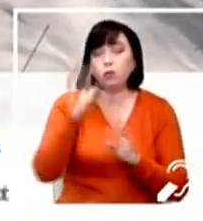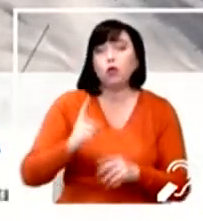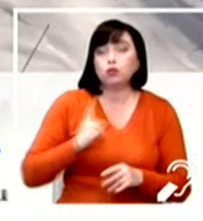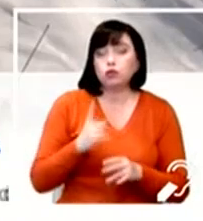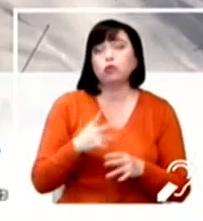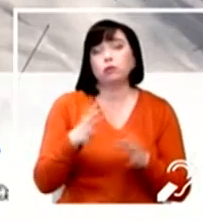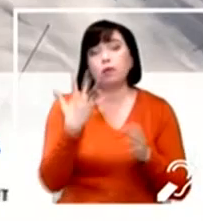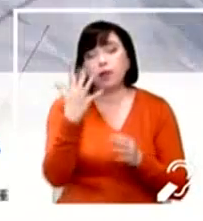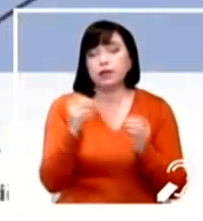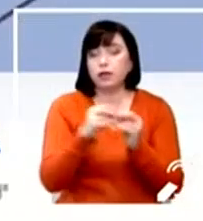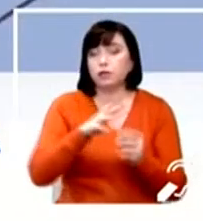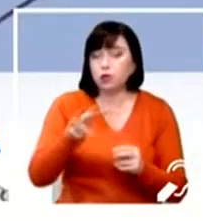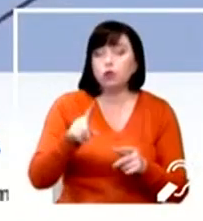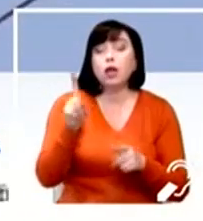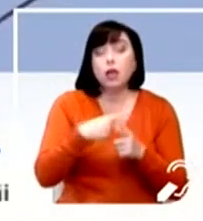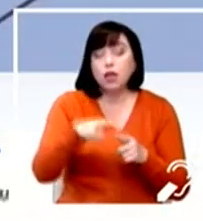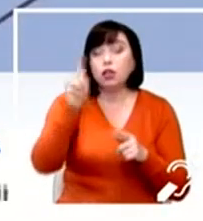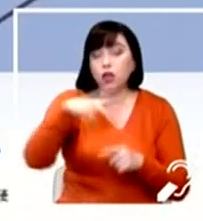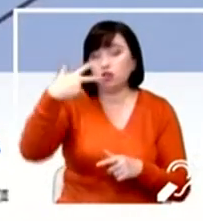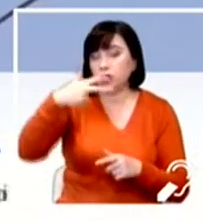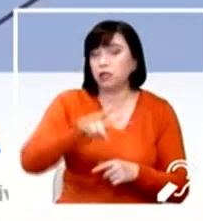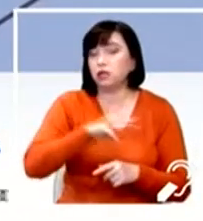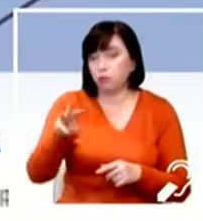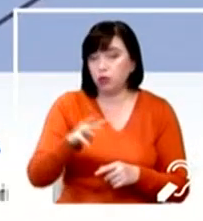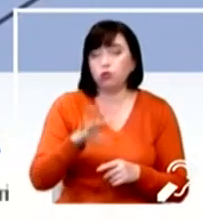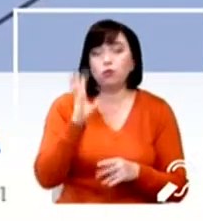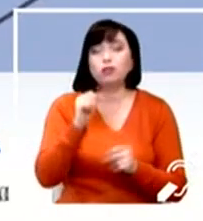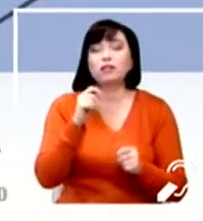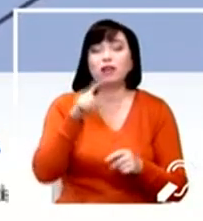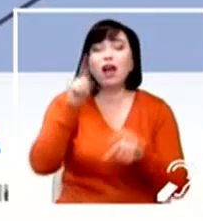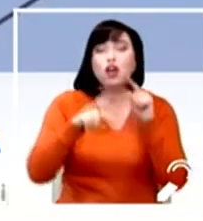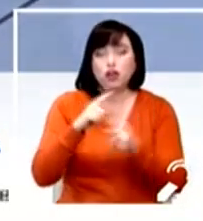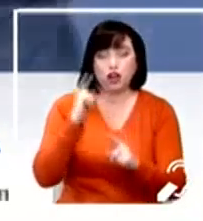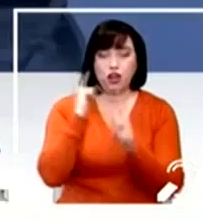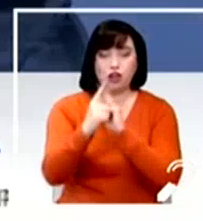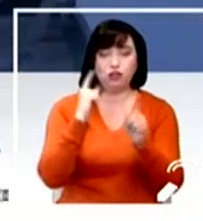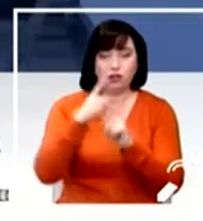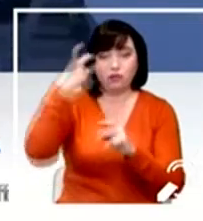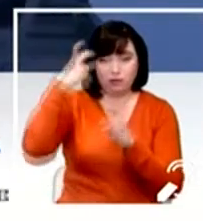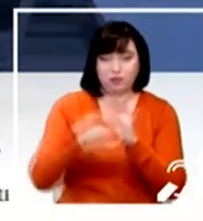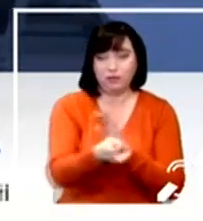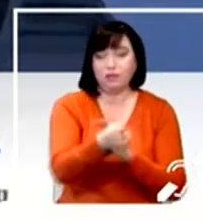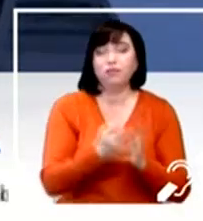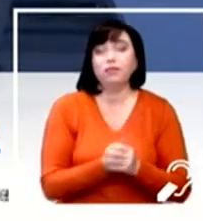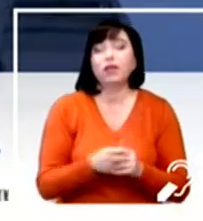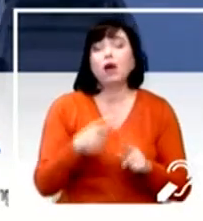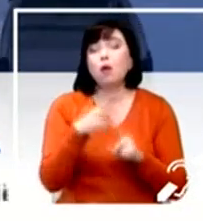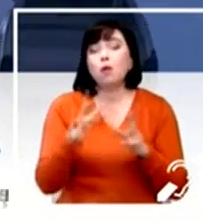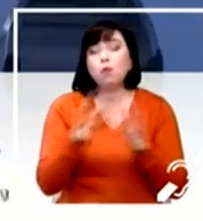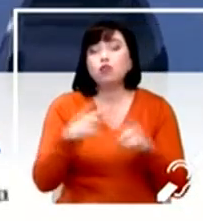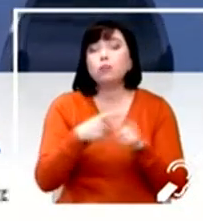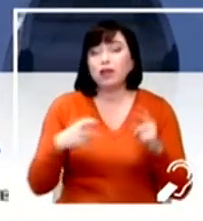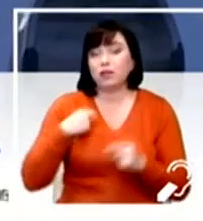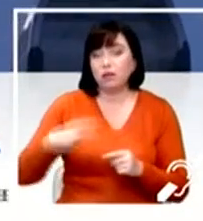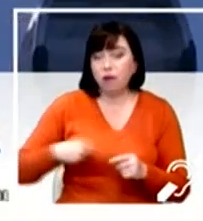sau cu până la 30% dacă autoritățile îi avertizează pe operator că este un consum prea mare. Mai mult de jumătate din stațiunile de schi din